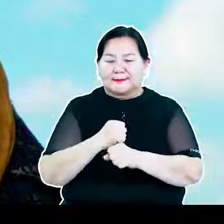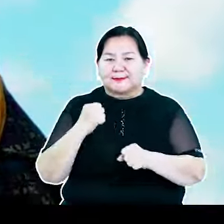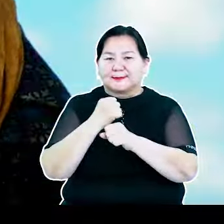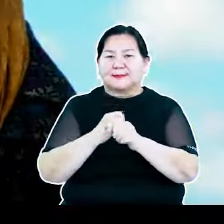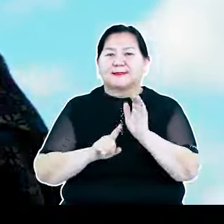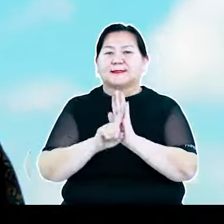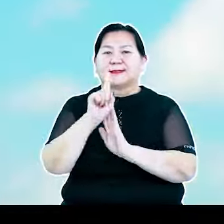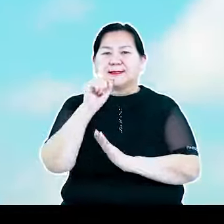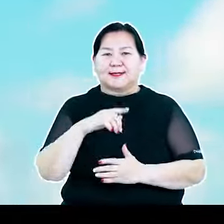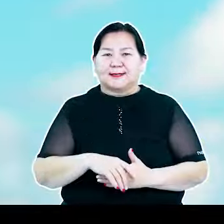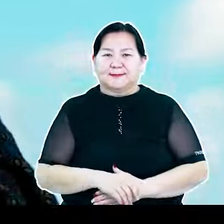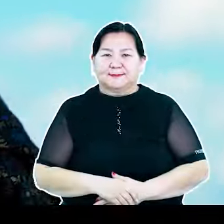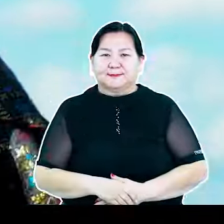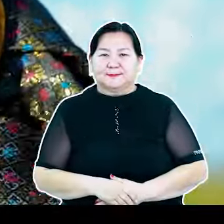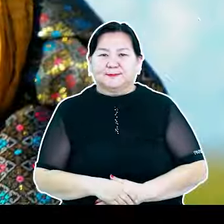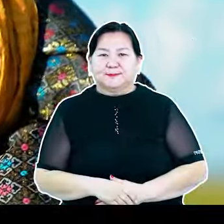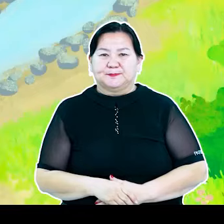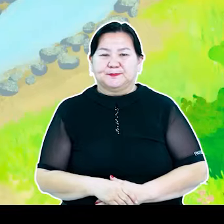ажлыг эхлүүллээ.